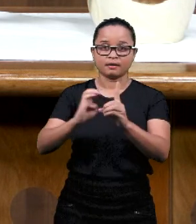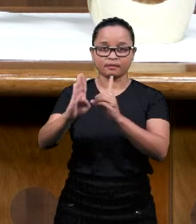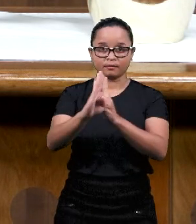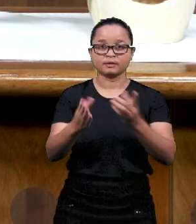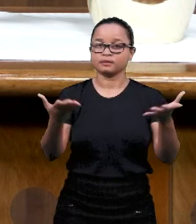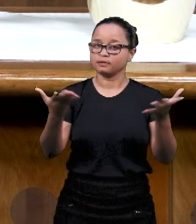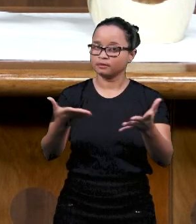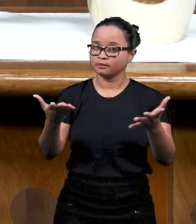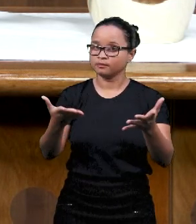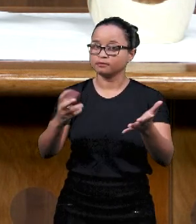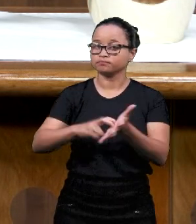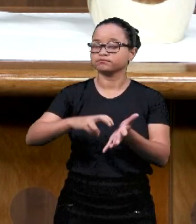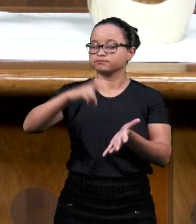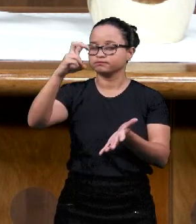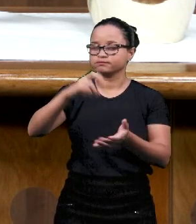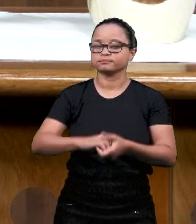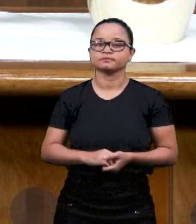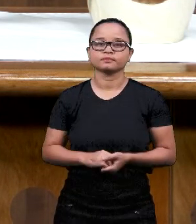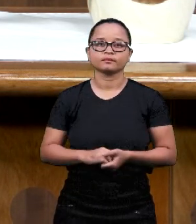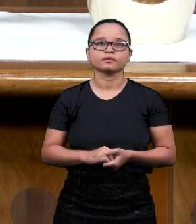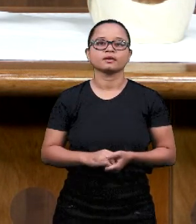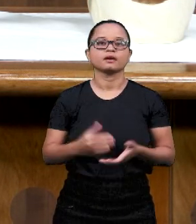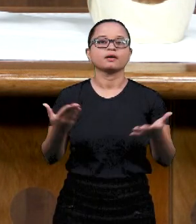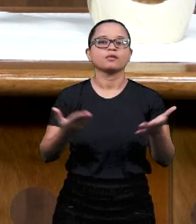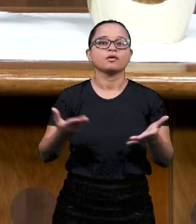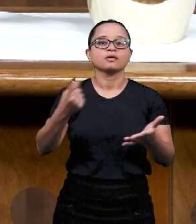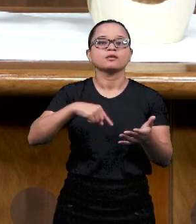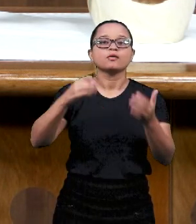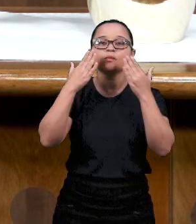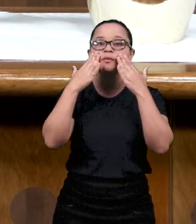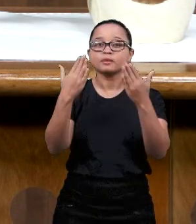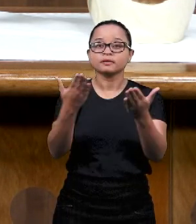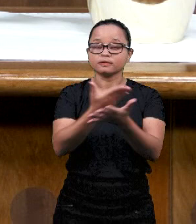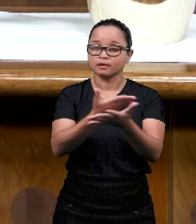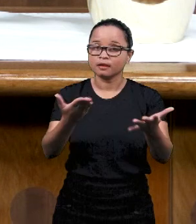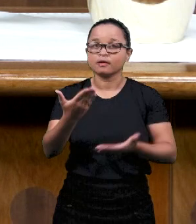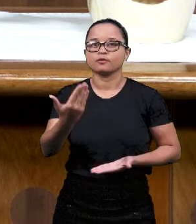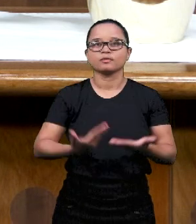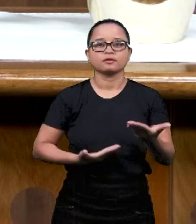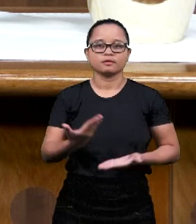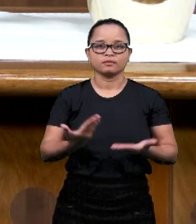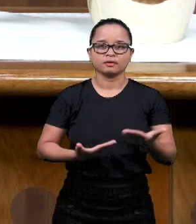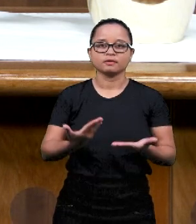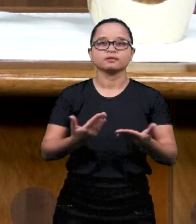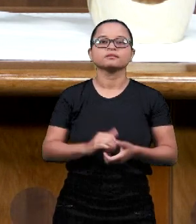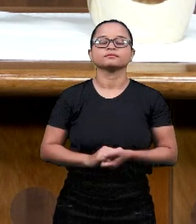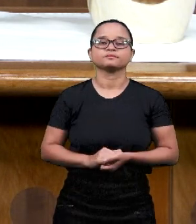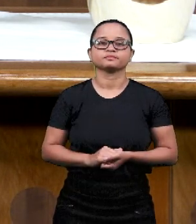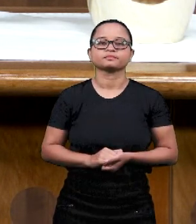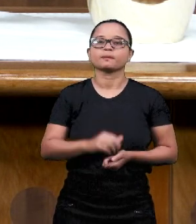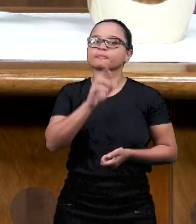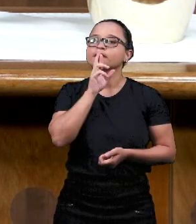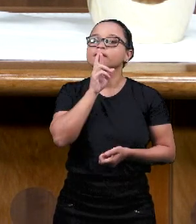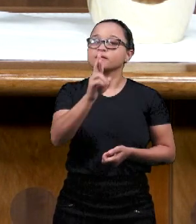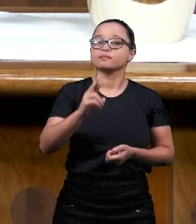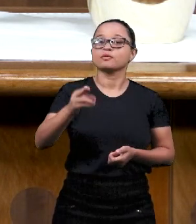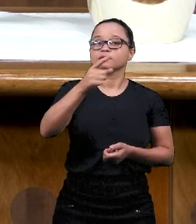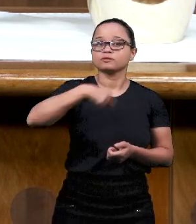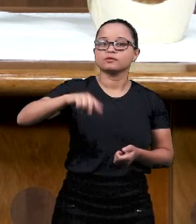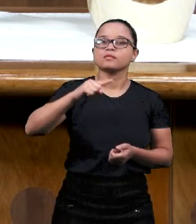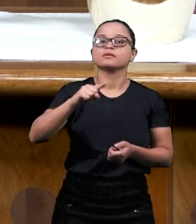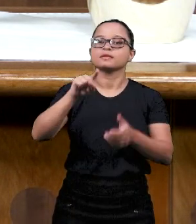pour présenter aux frères et sœurs nos réponses aux questions qui ont été formulées pour cette école